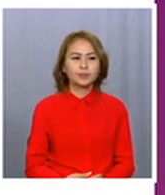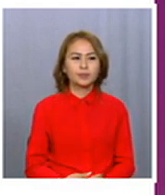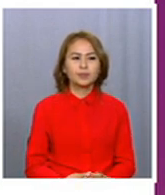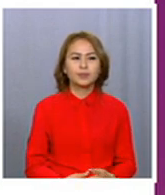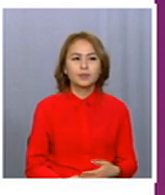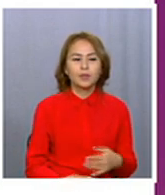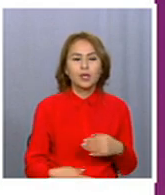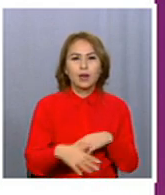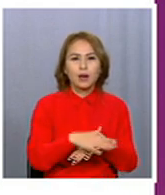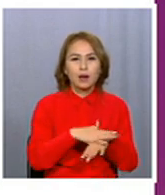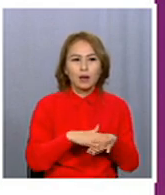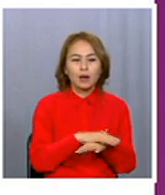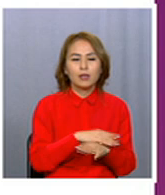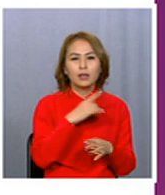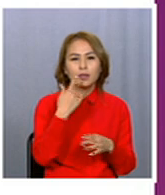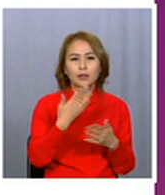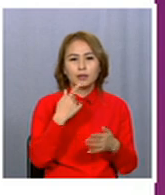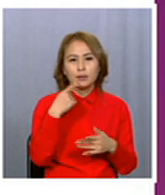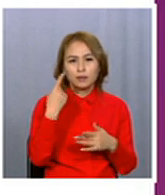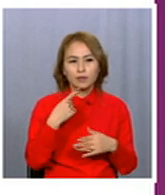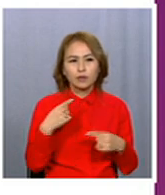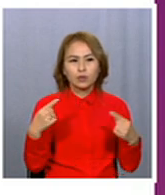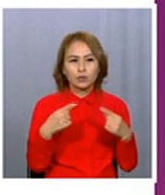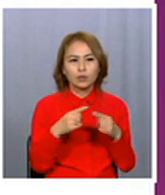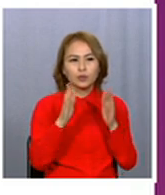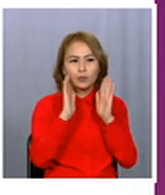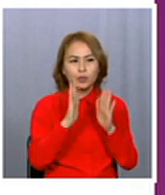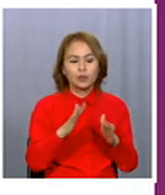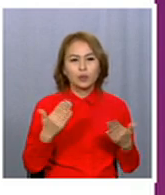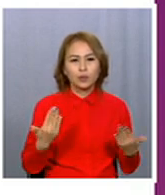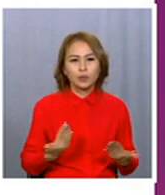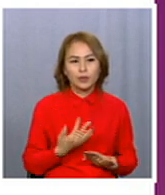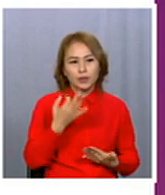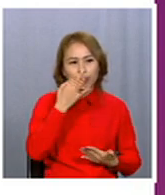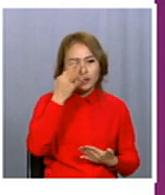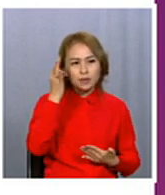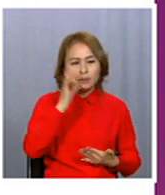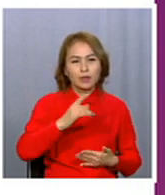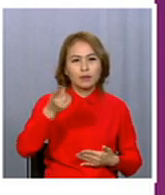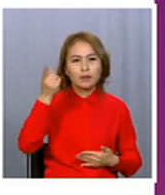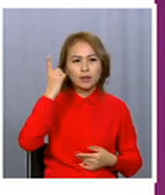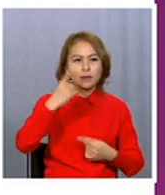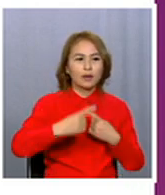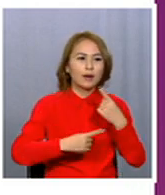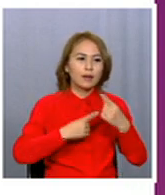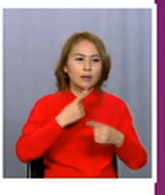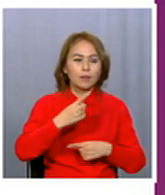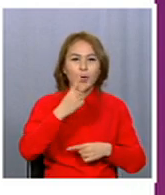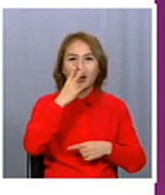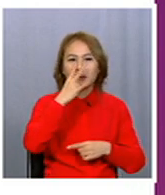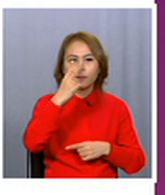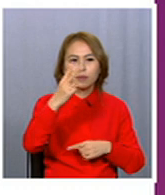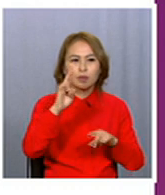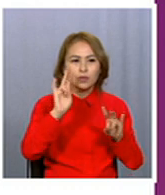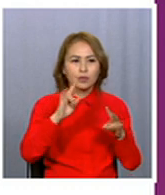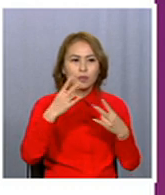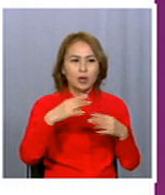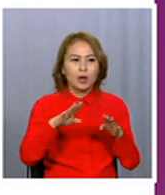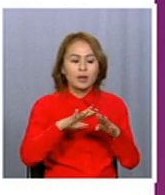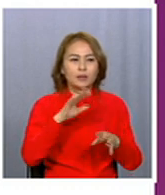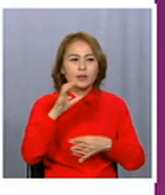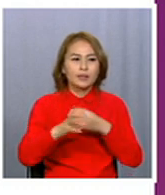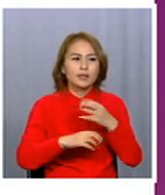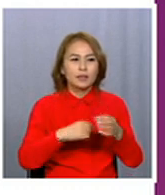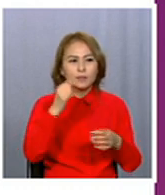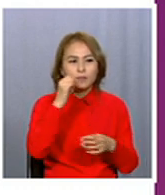қалып айтпайды дегендей, өмірдегі тәжірибесімен ақ, дана халқымыз аспанға ұшпай ақ, аспан